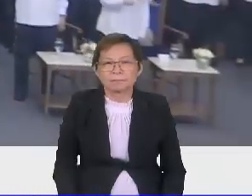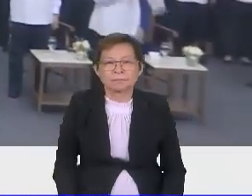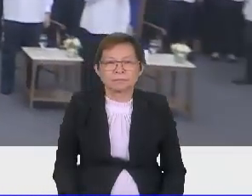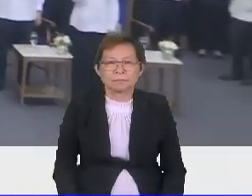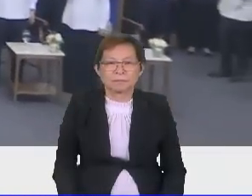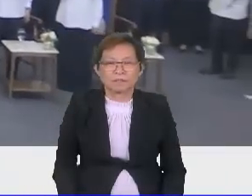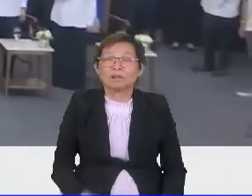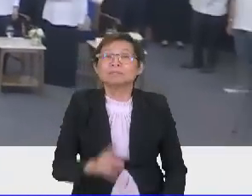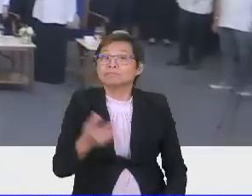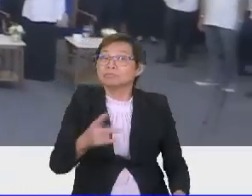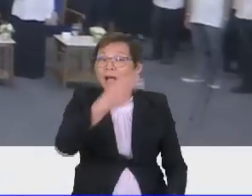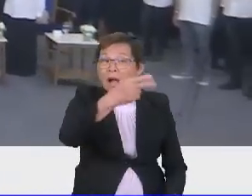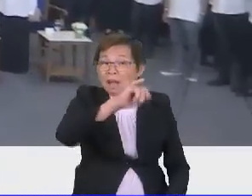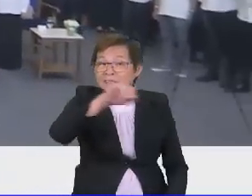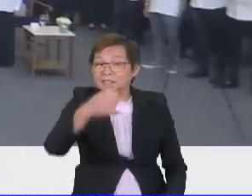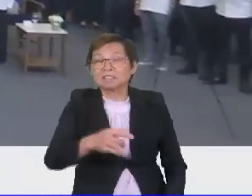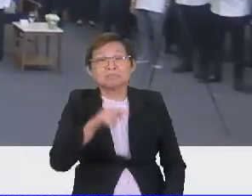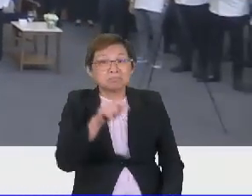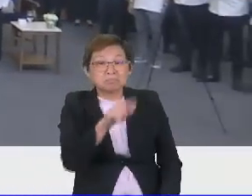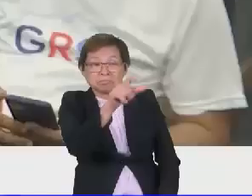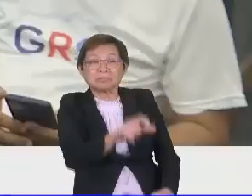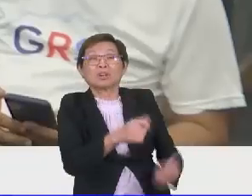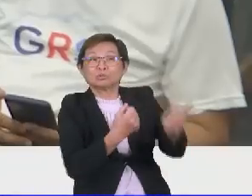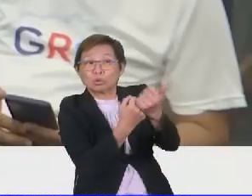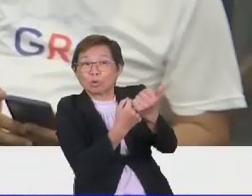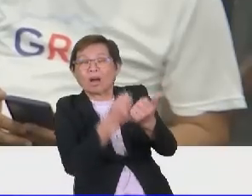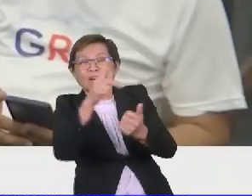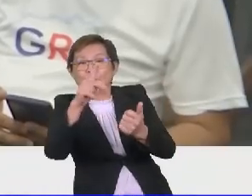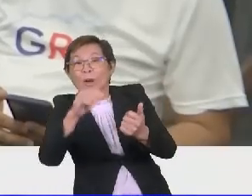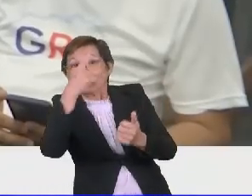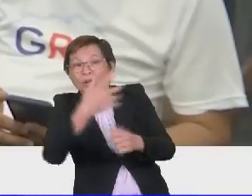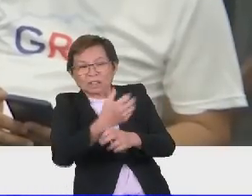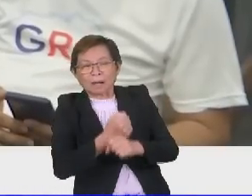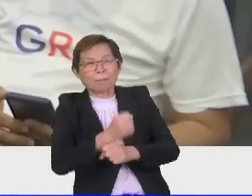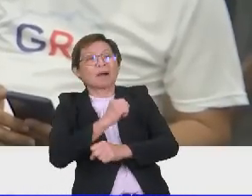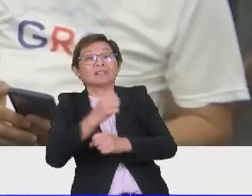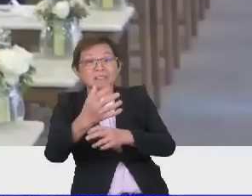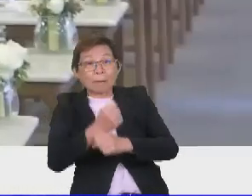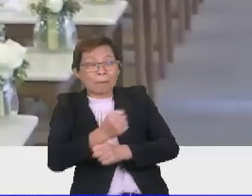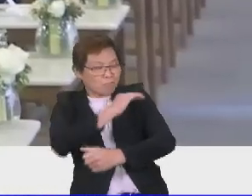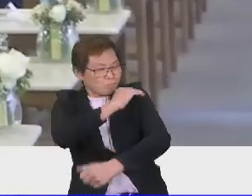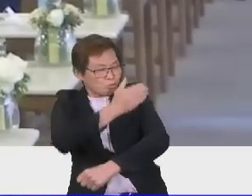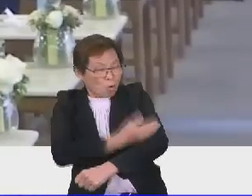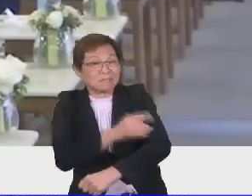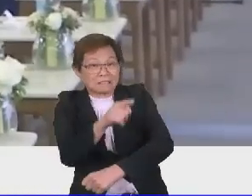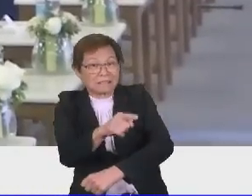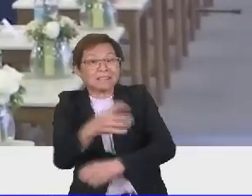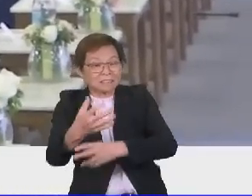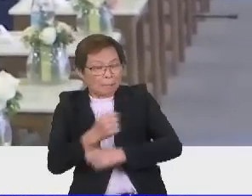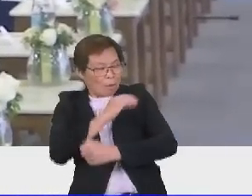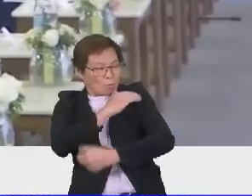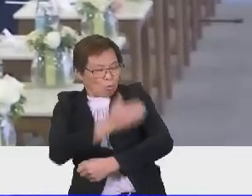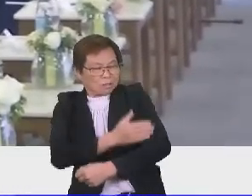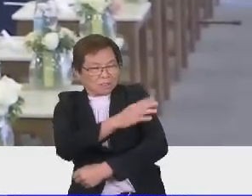sebagai ketua menteri karena Ia mendapat dan kita perlukan